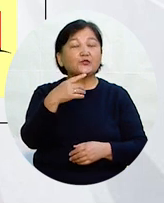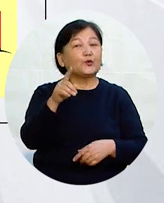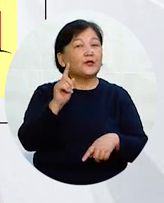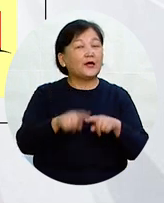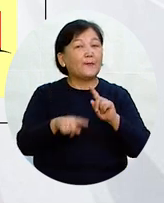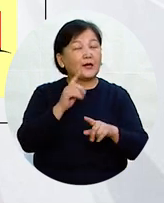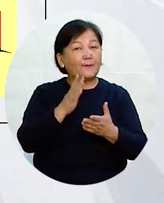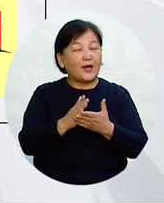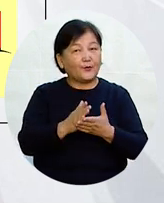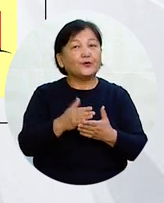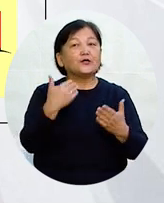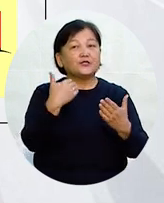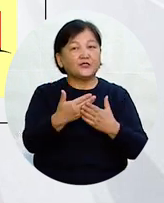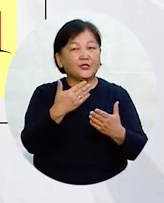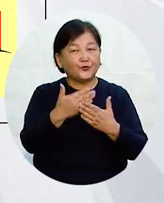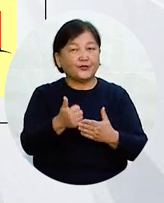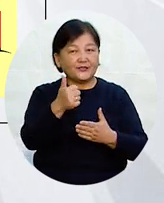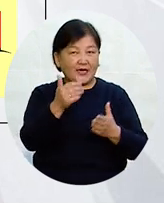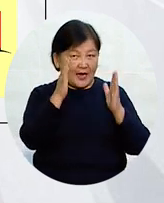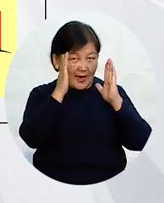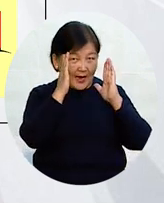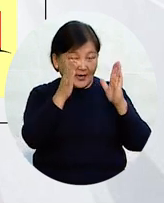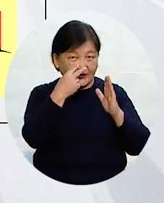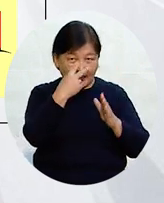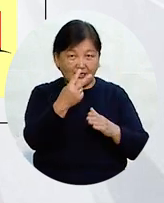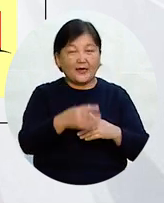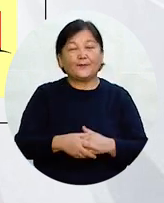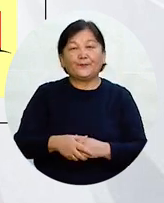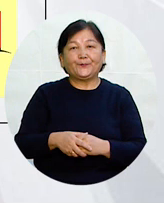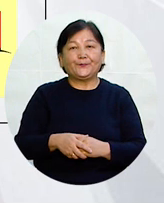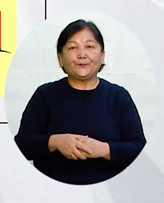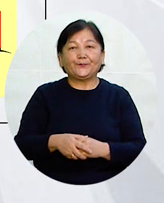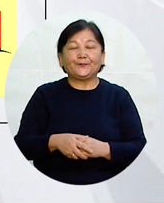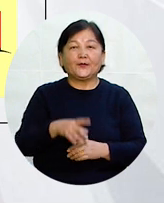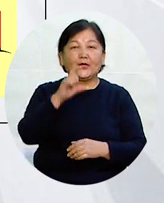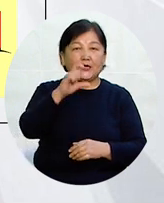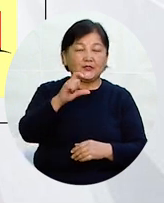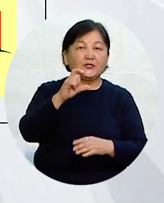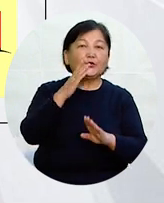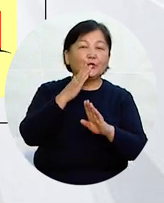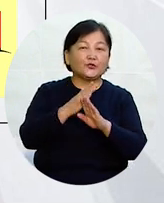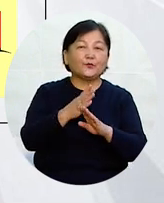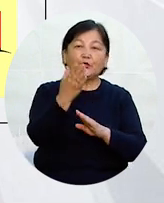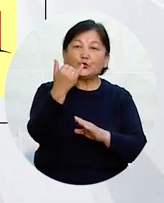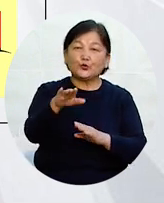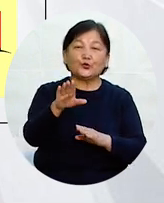гэдгийг жишээнээсээ анхаарч хараарай. За дараагийнх нь энэ ихшгэр төгсөг учраас шууд залгсан